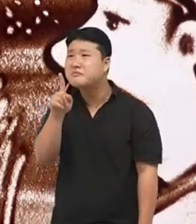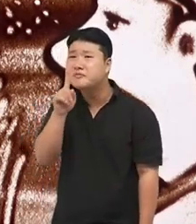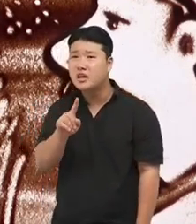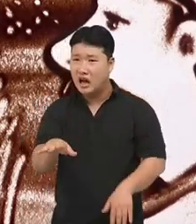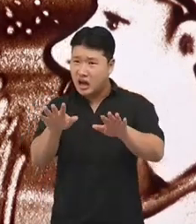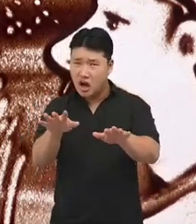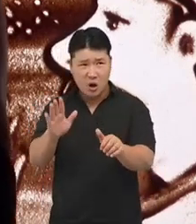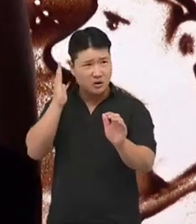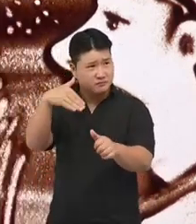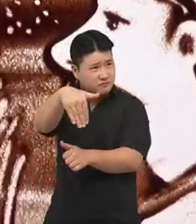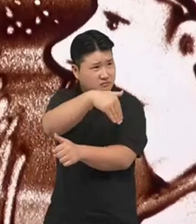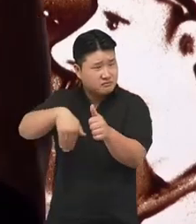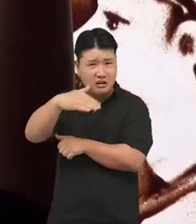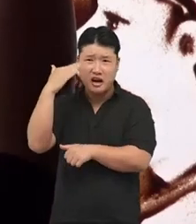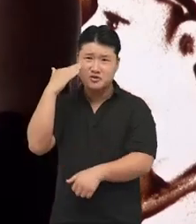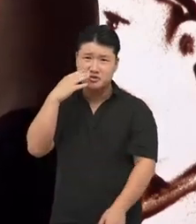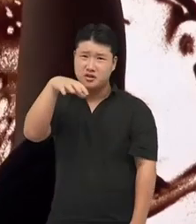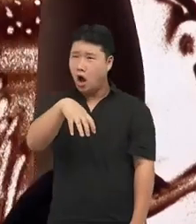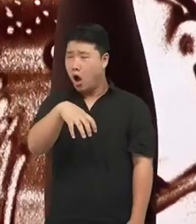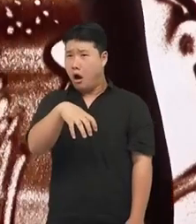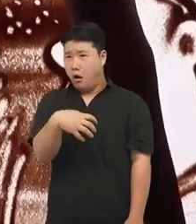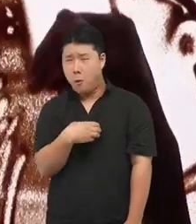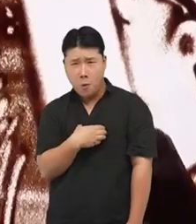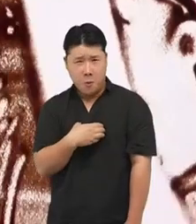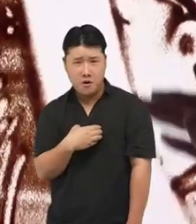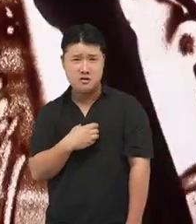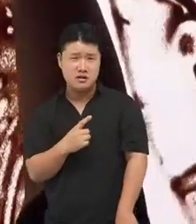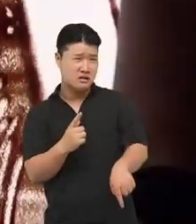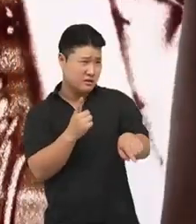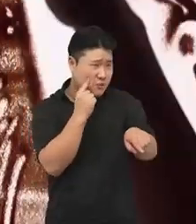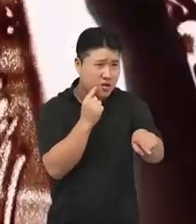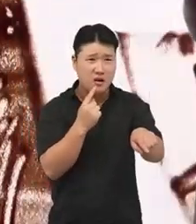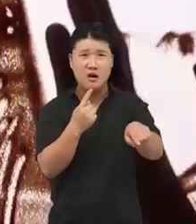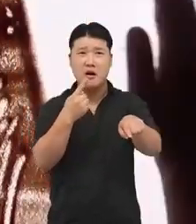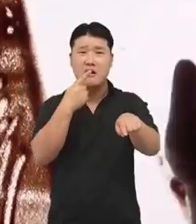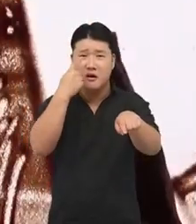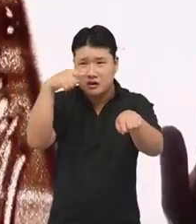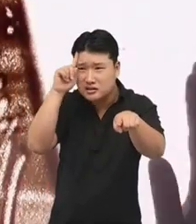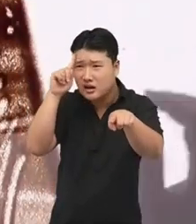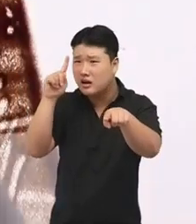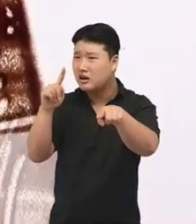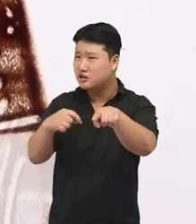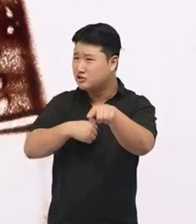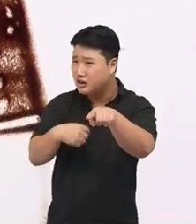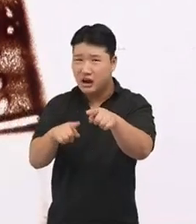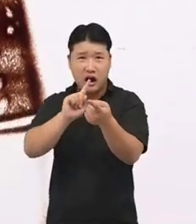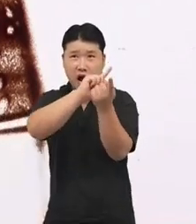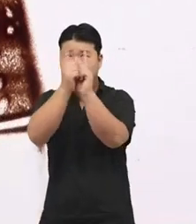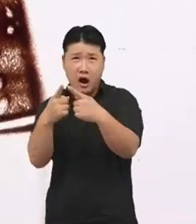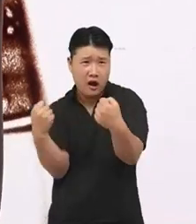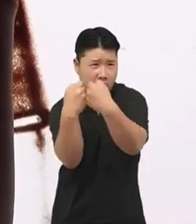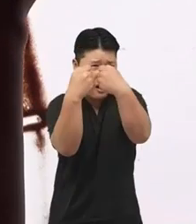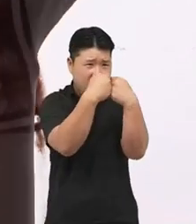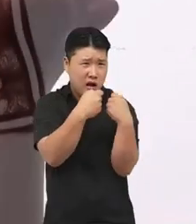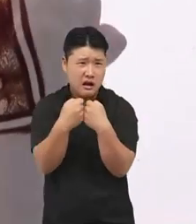나라에 먹구름이 몰려오고 있어. 조선 땅에 몰려온 일본, 러시아가 치열하게 힘겨루기를 하고